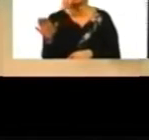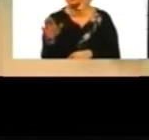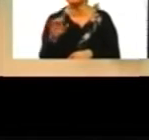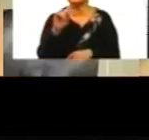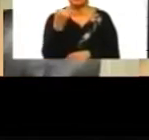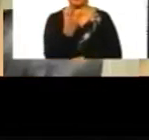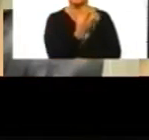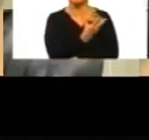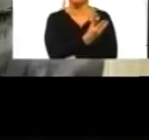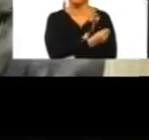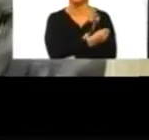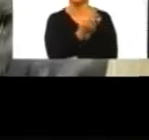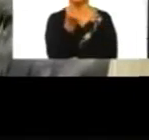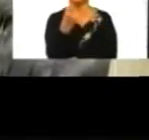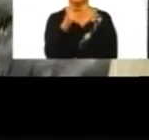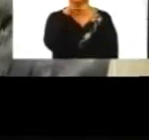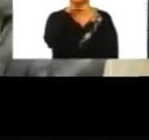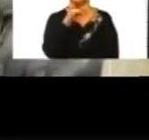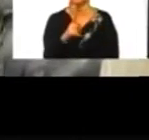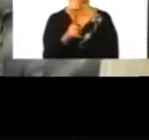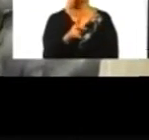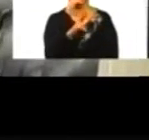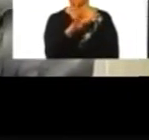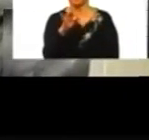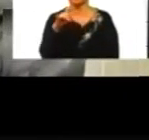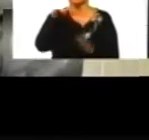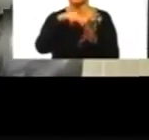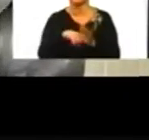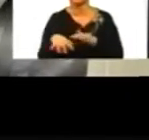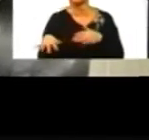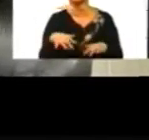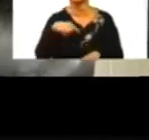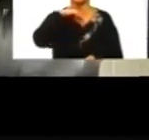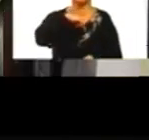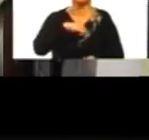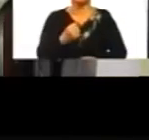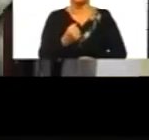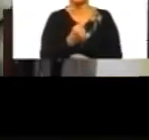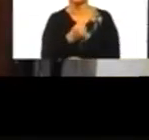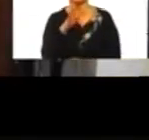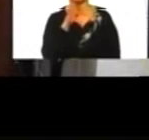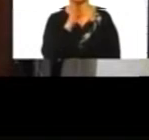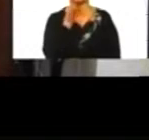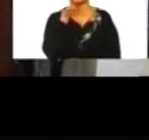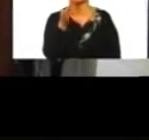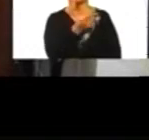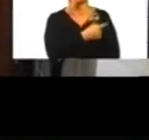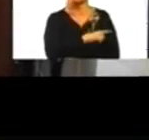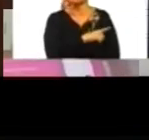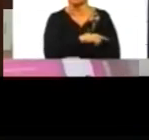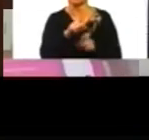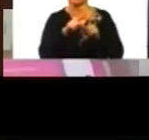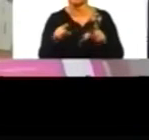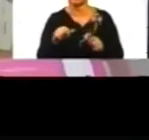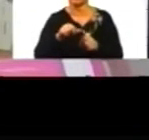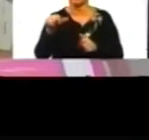перше вакцинування проводять у 12 місяців. Кір суттєво послабила імунітет дівчинки, кажуть у лікарні. Проте, окрім